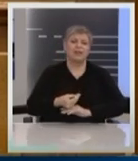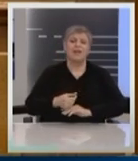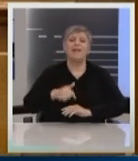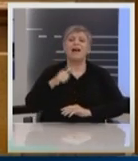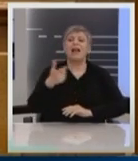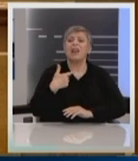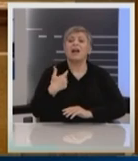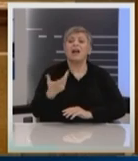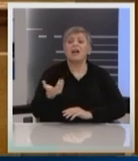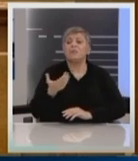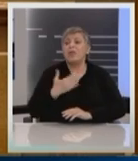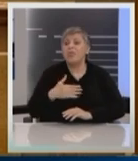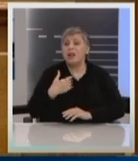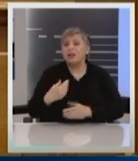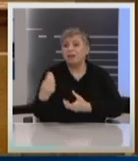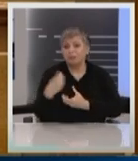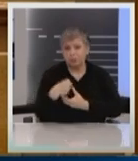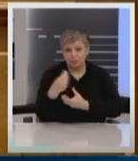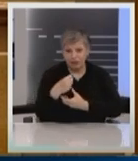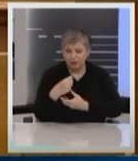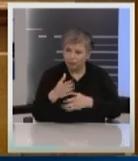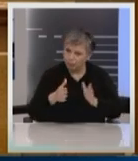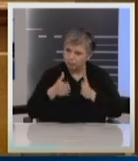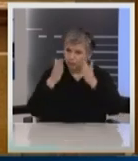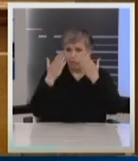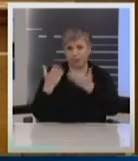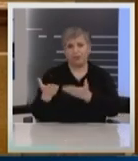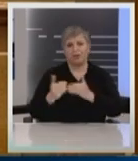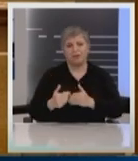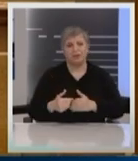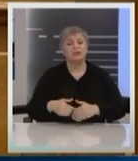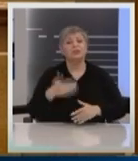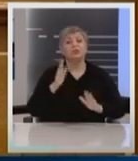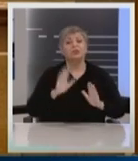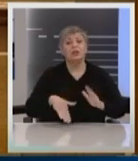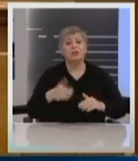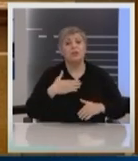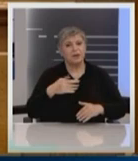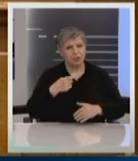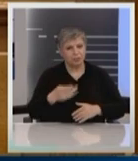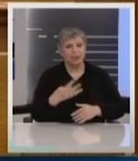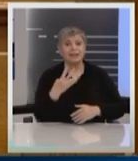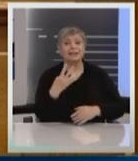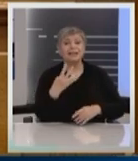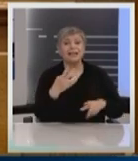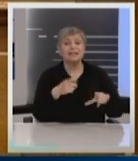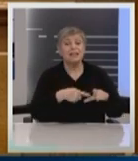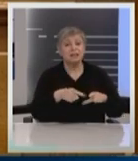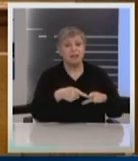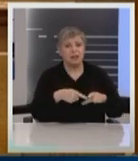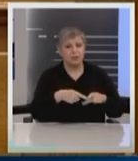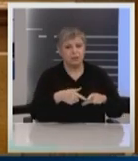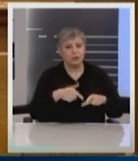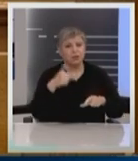να παίρνετε ψήφους. Δεν είναι ωραίο πράγμα αυτό. Και τελευταίο θέλω να δηλώσω ότι στις 4 Δεκεμβρίου η Ένωση